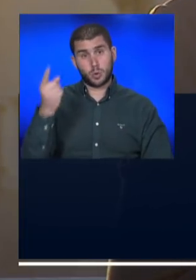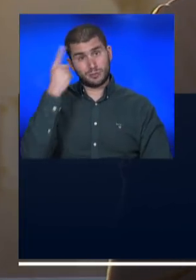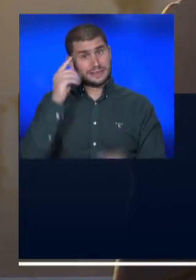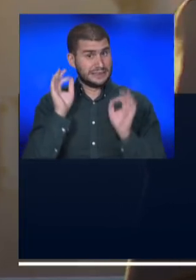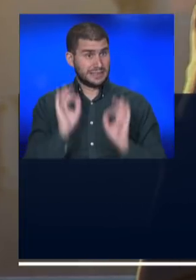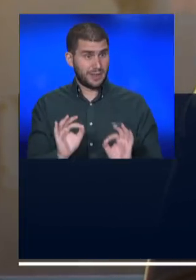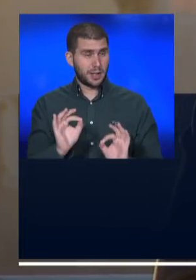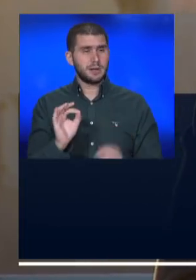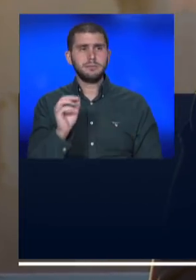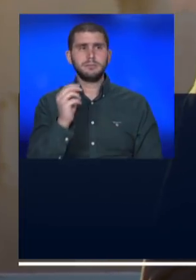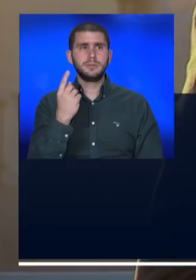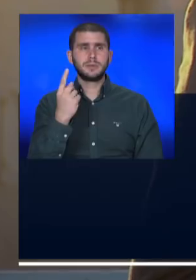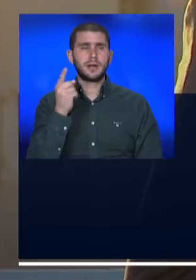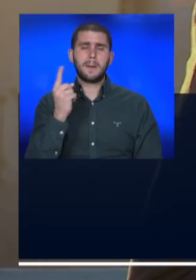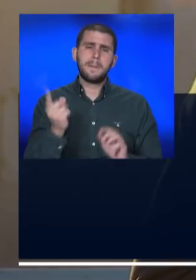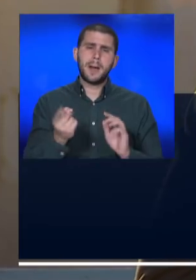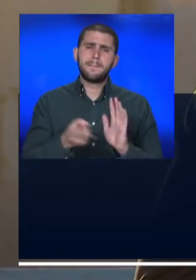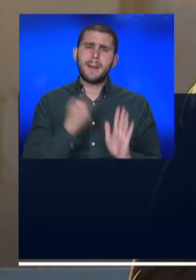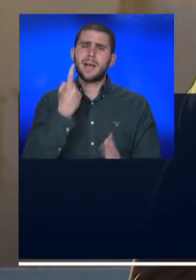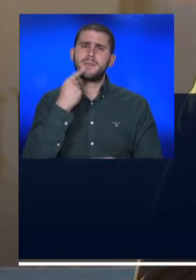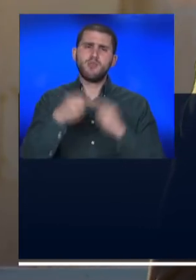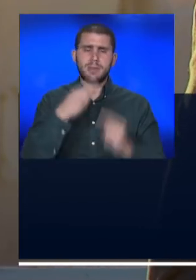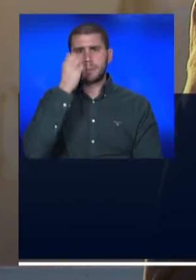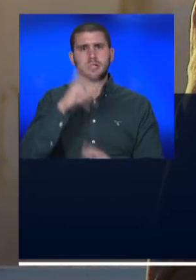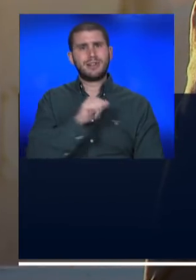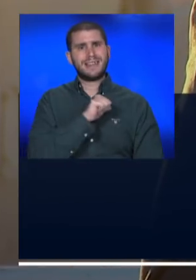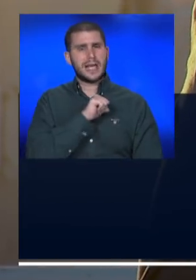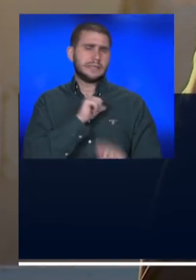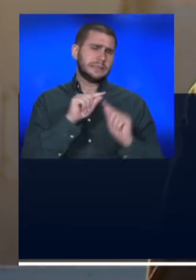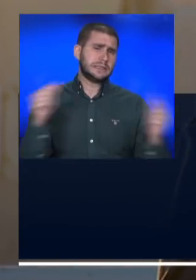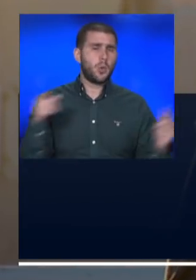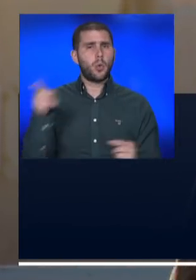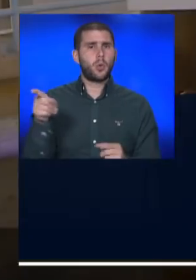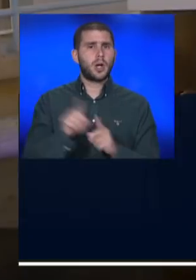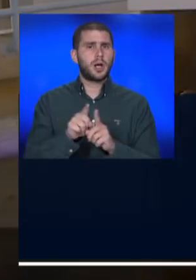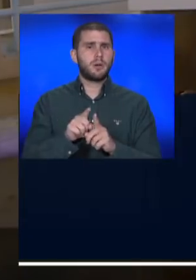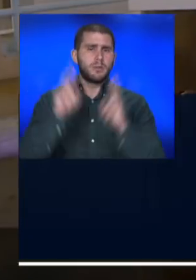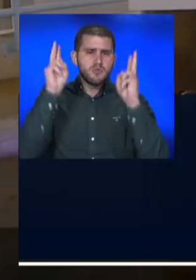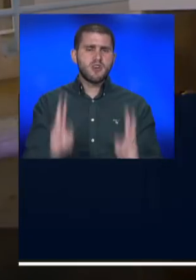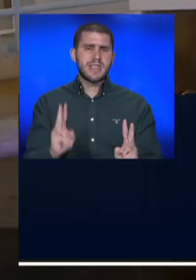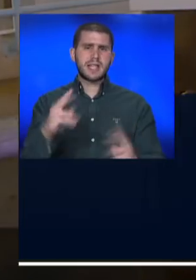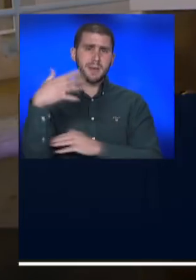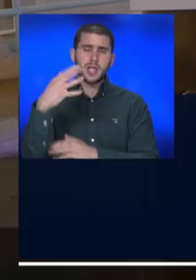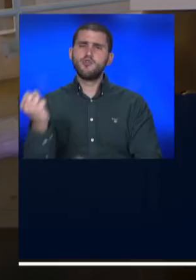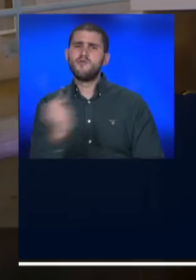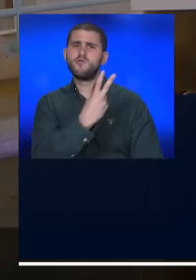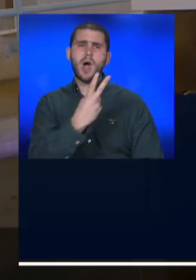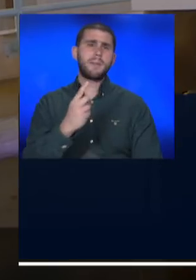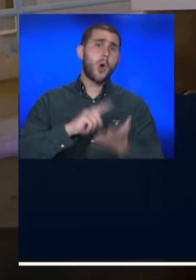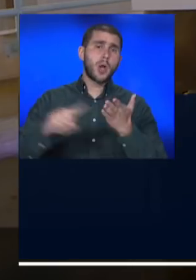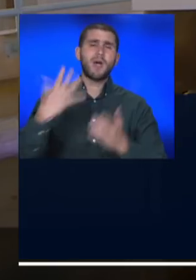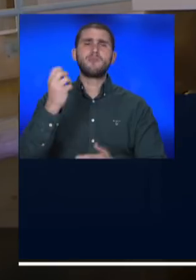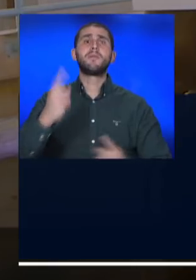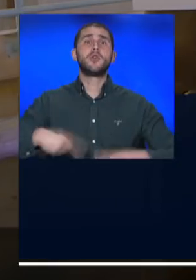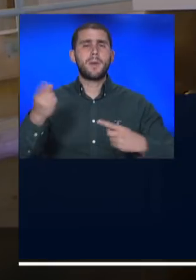לכמה שנים, כשחמאס מחליט שיש לו אינטרס, כל פעם זה אינטרס אחר, הוא משתק חצי מדינה לשבועיים, לחודש, ל-51 יום, אין טיסות